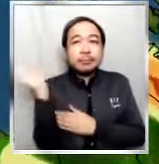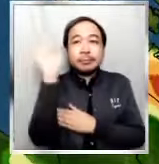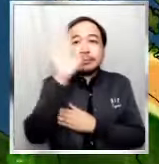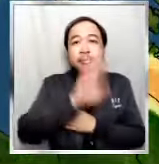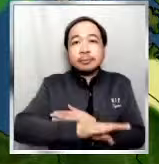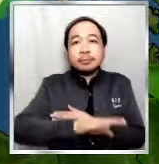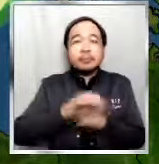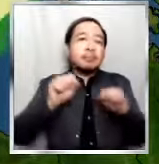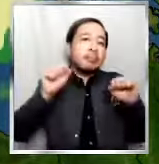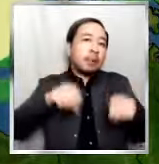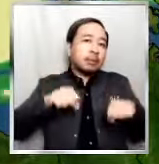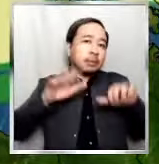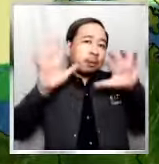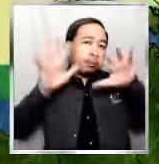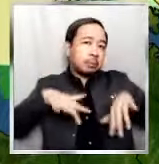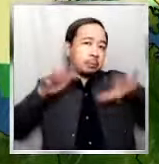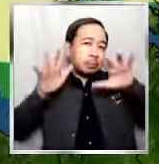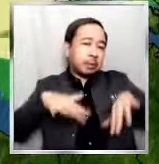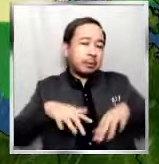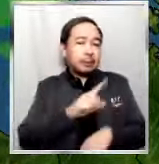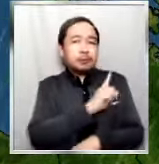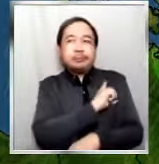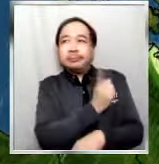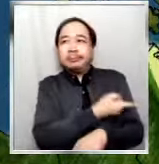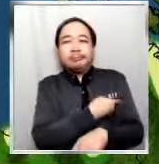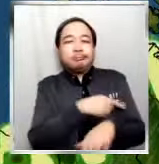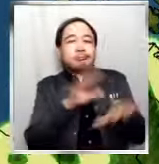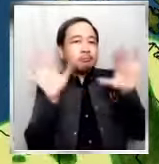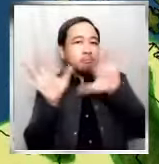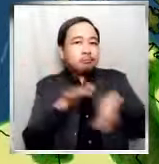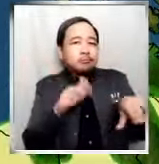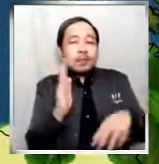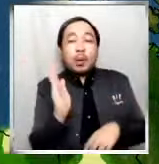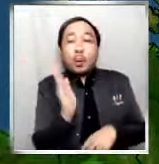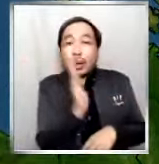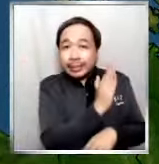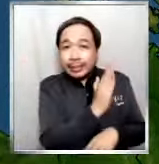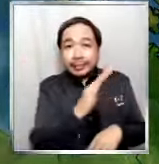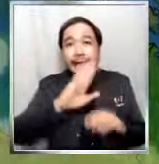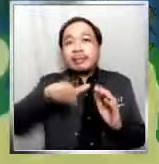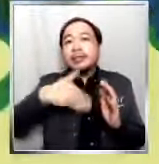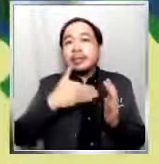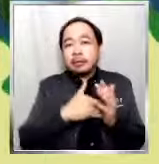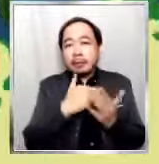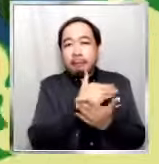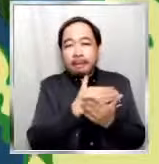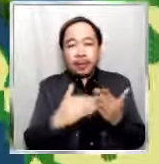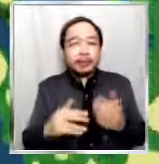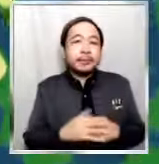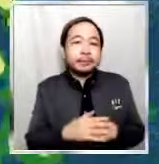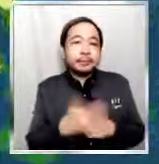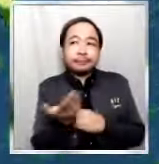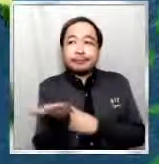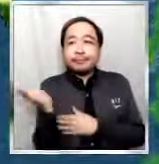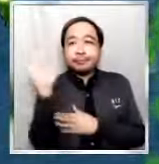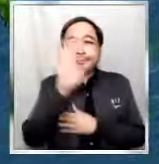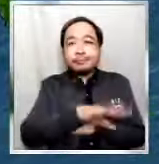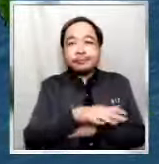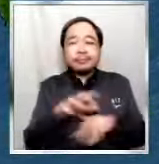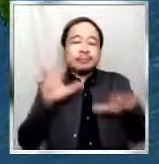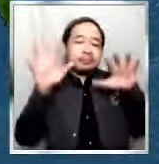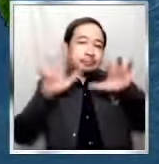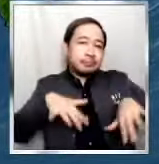pag-ulan. Mas malalakas ang buhos sa western at central section nito. Buong araw ring may tsansa ng ulan sa malaking bahagi